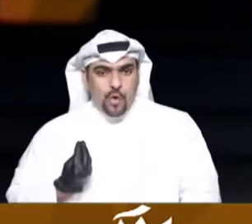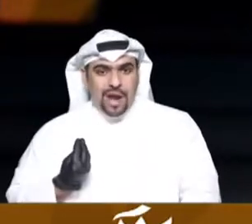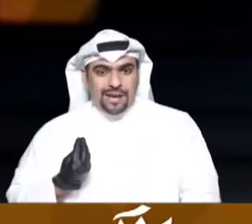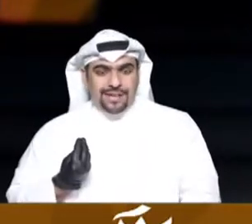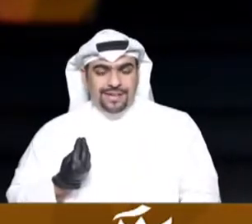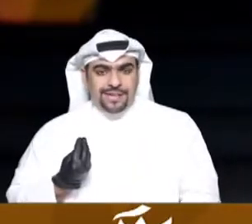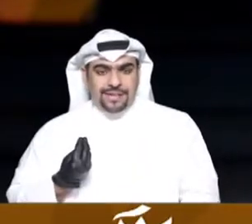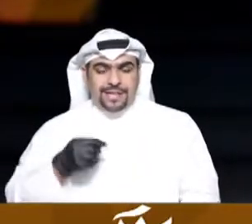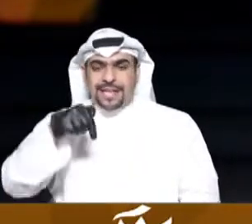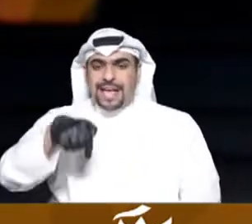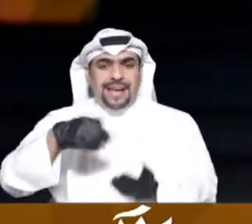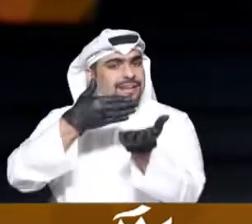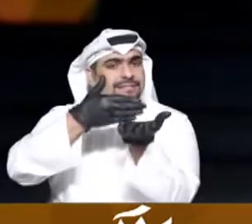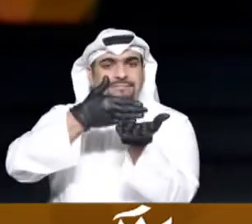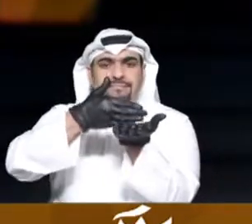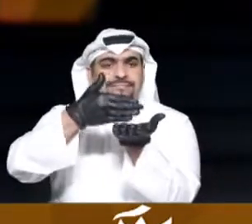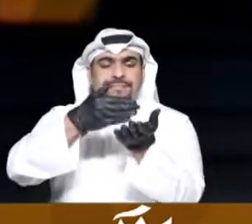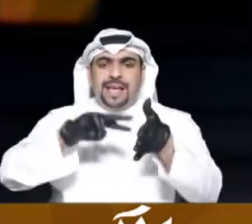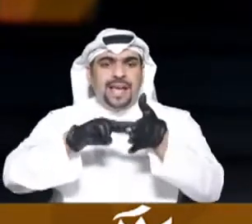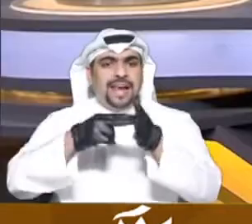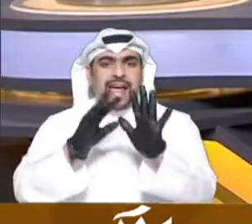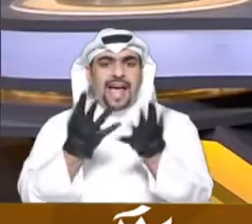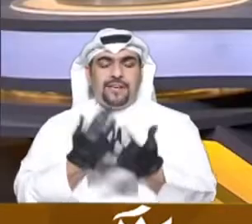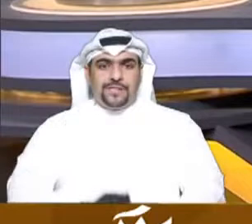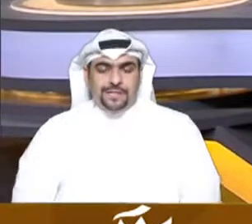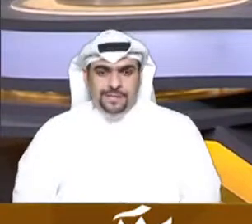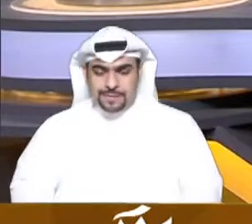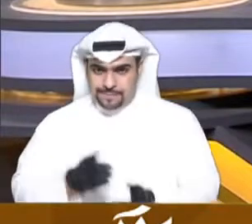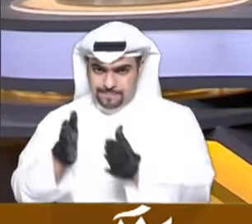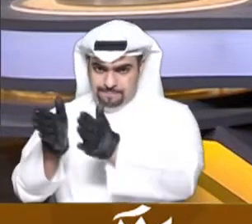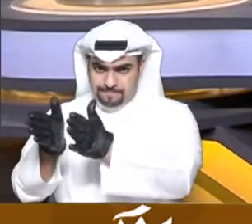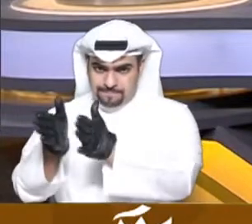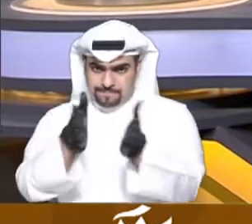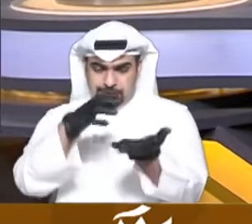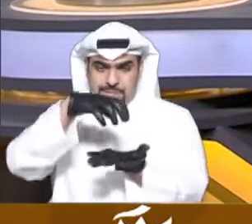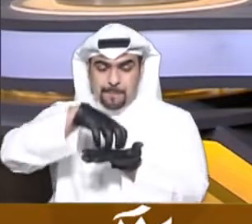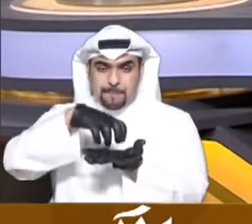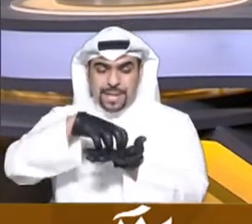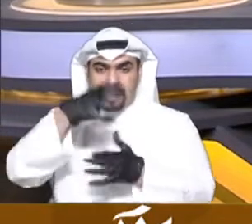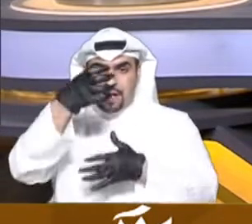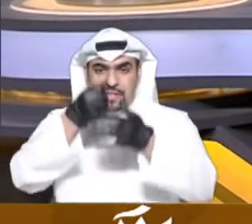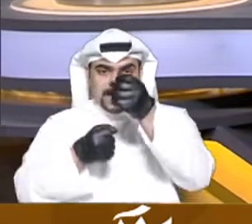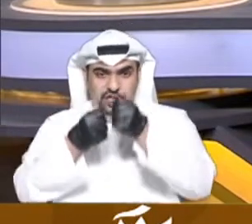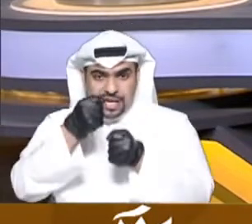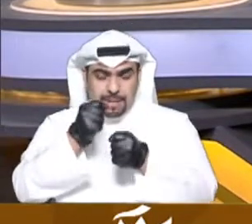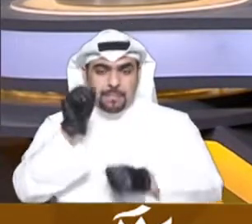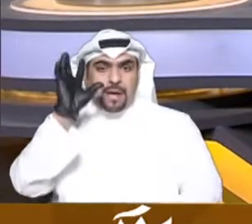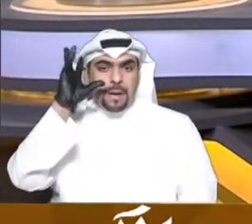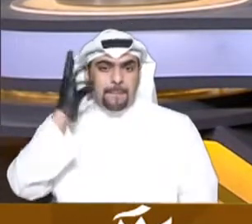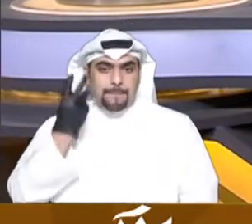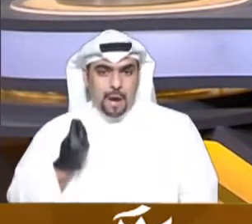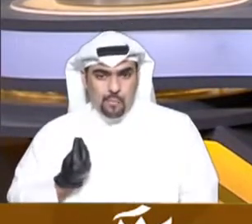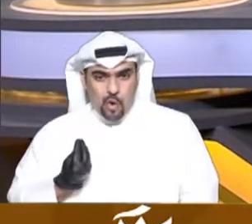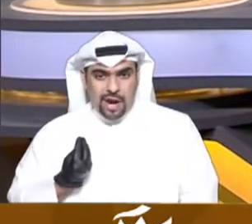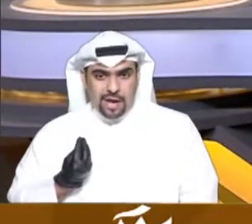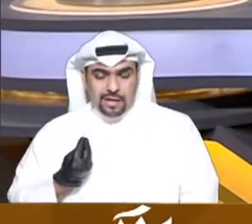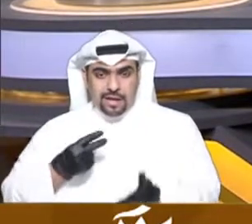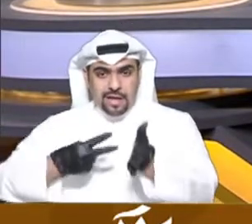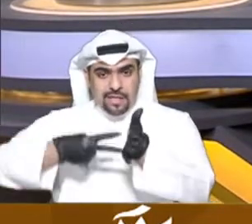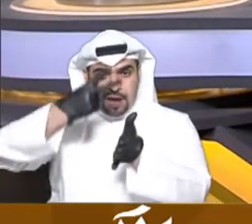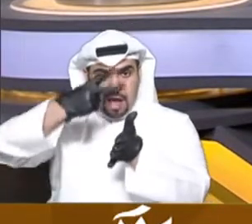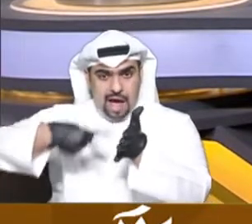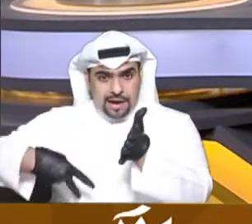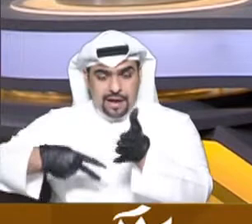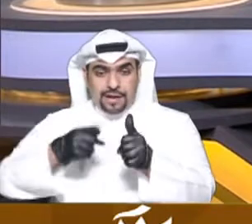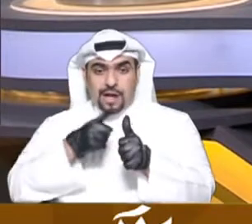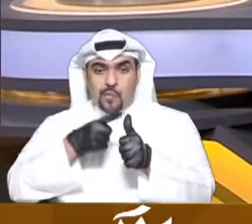عن الاجراءات الاحترازيه والوقائيه. نعم. طبعا يمكن في منطقه جلب الشيوخ ومنطقه المهبوله اول ما صدر قرار من اخواننا